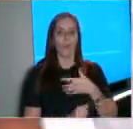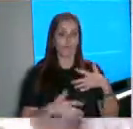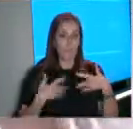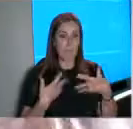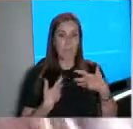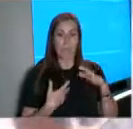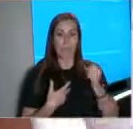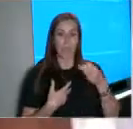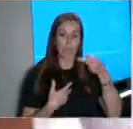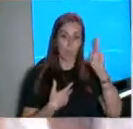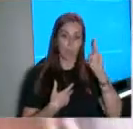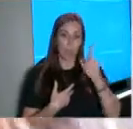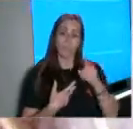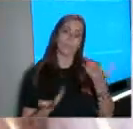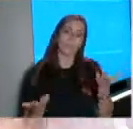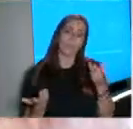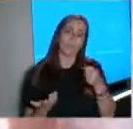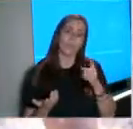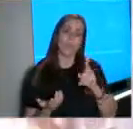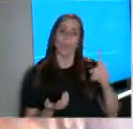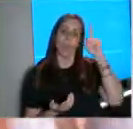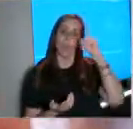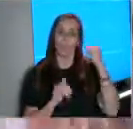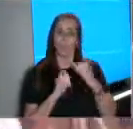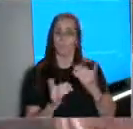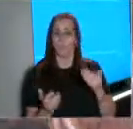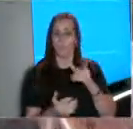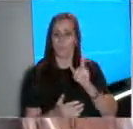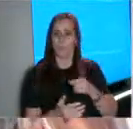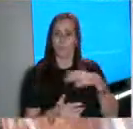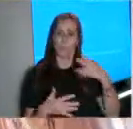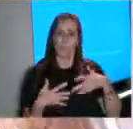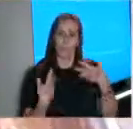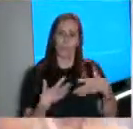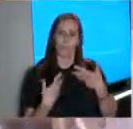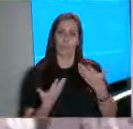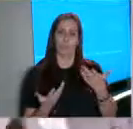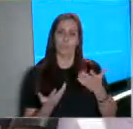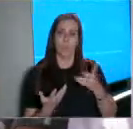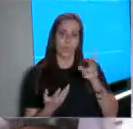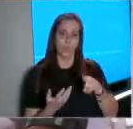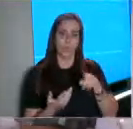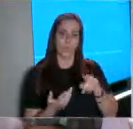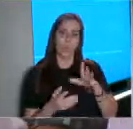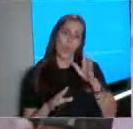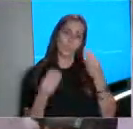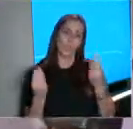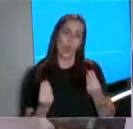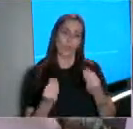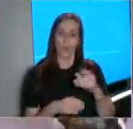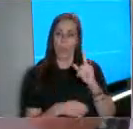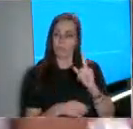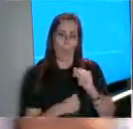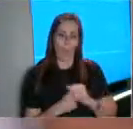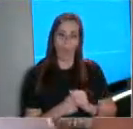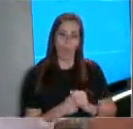שמח אם היה יותר, אבל זה מה שהקדוש ברוך הוא הביא, וצריך להיות שמחים בתוצאה שקרתה, זה כנראה לטובה. אבל...